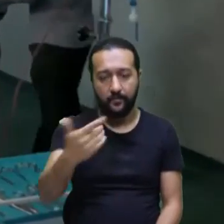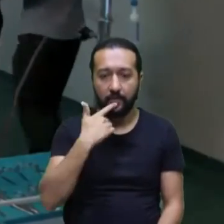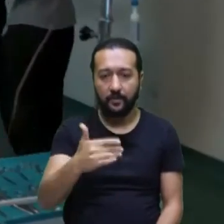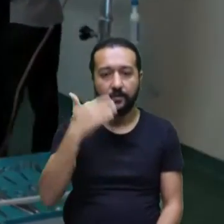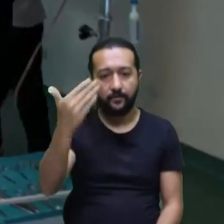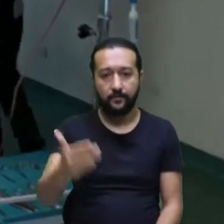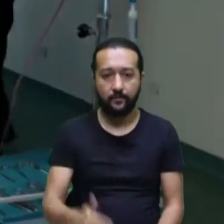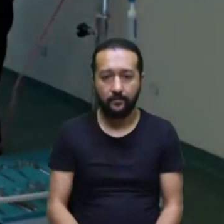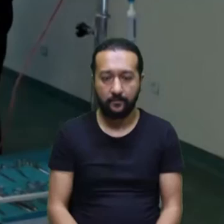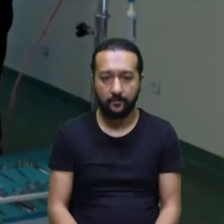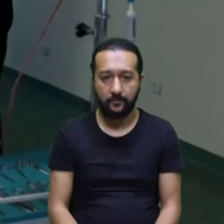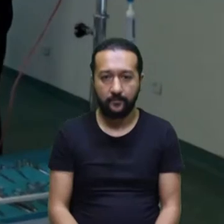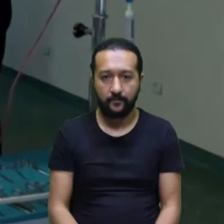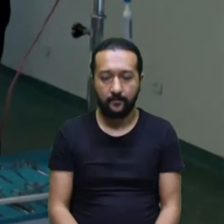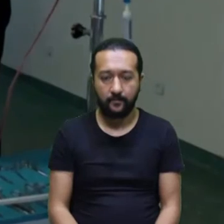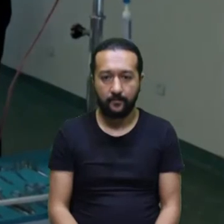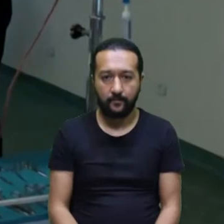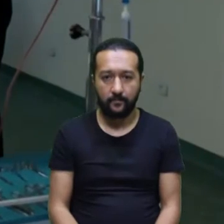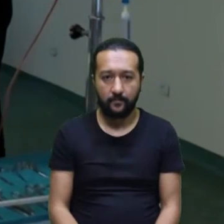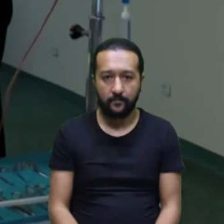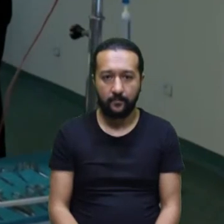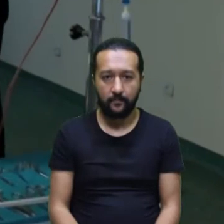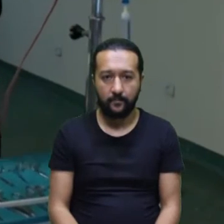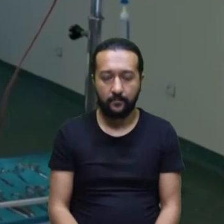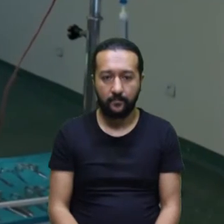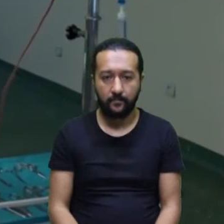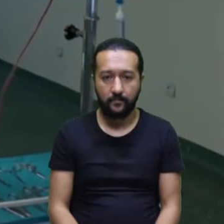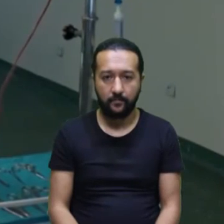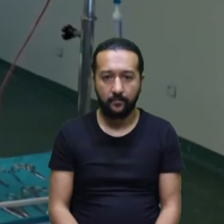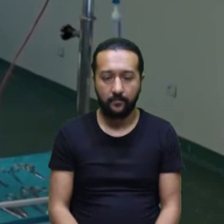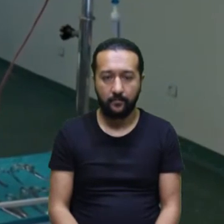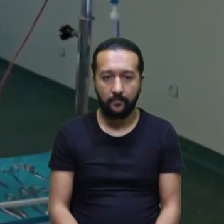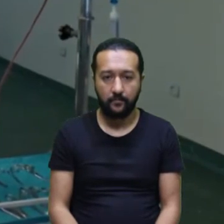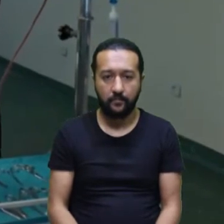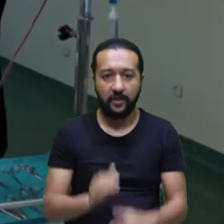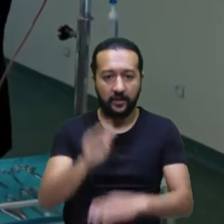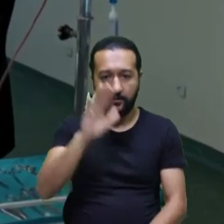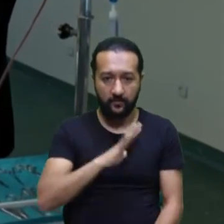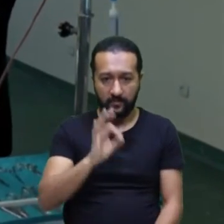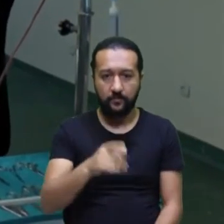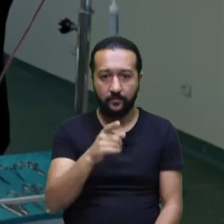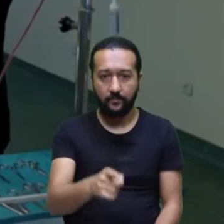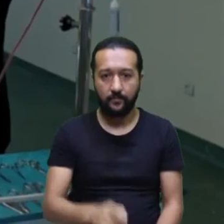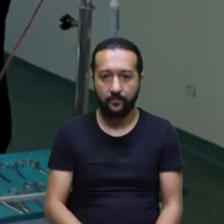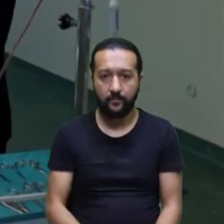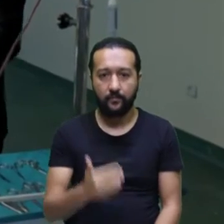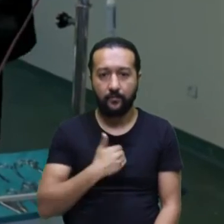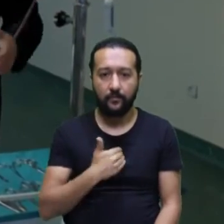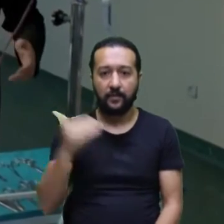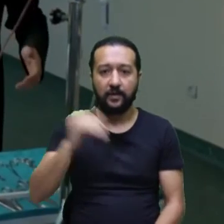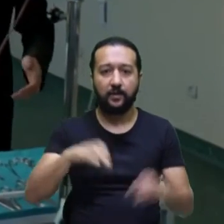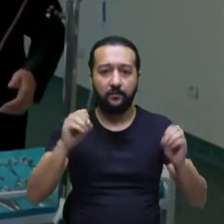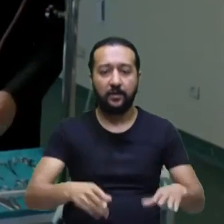Hadi. Herkes dışarı. Kadının yanı başındaki standta ameliyat malzemeleri. Polat nabzına bakıyor. Yaşıyor. Biz gelince